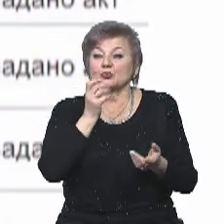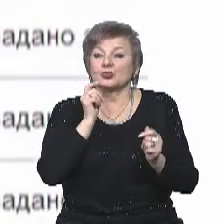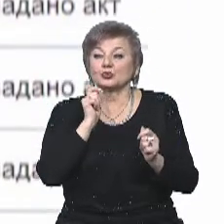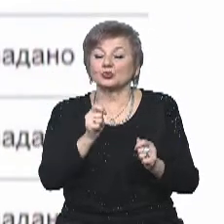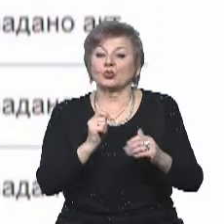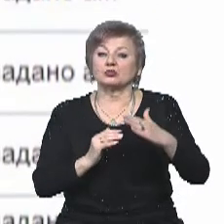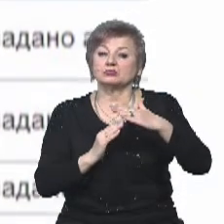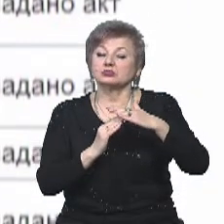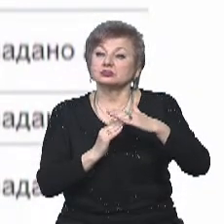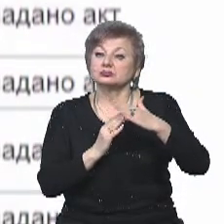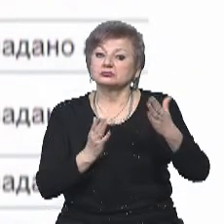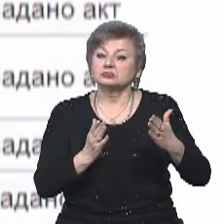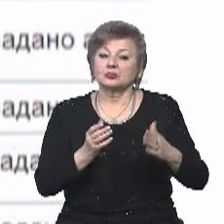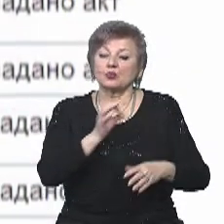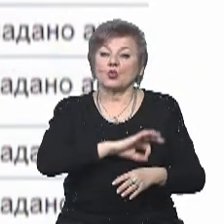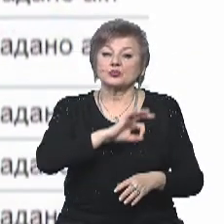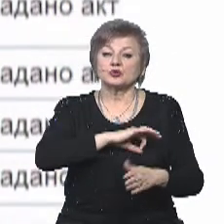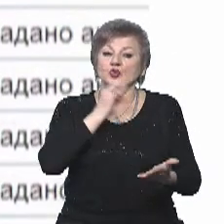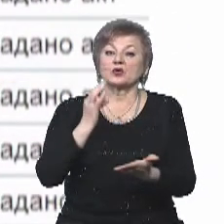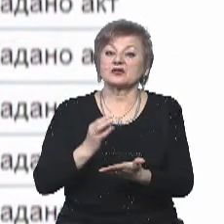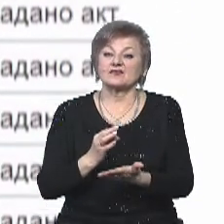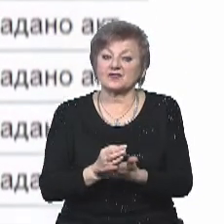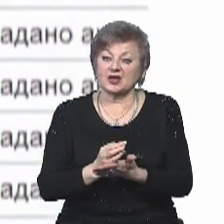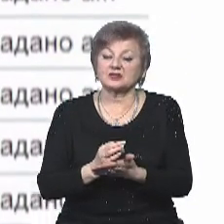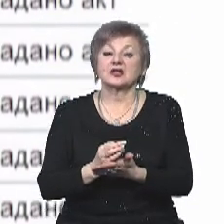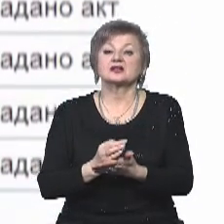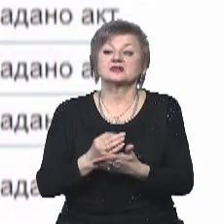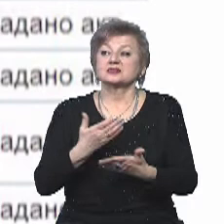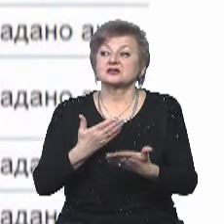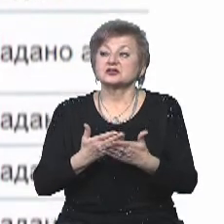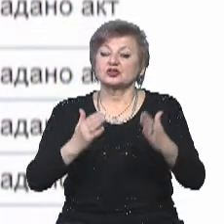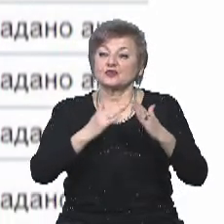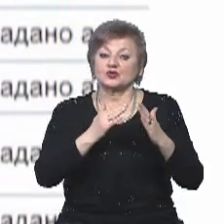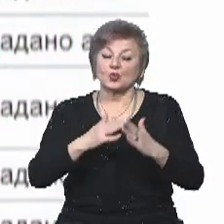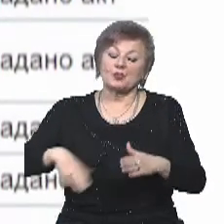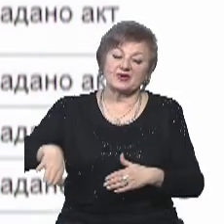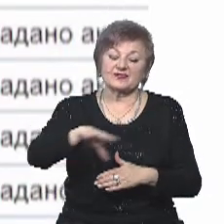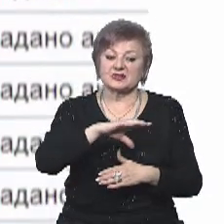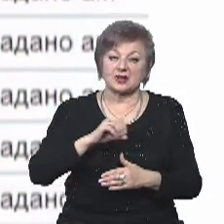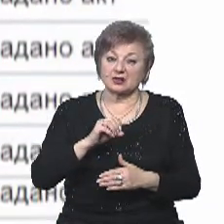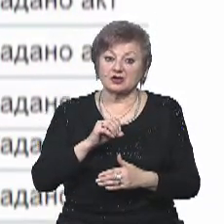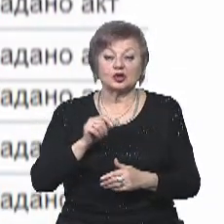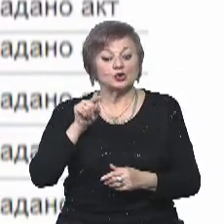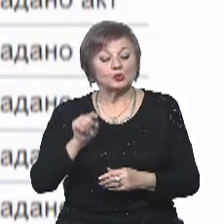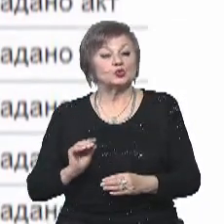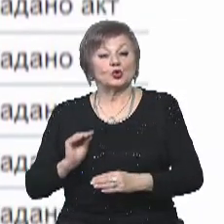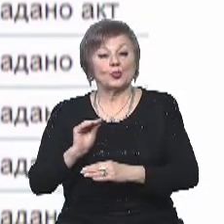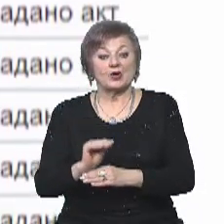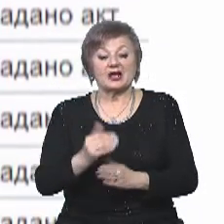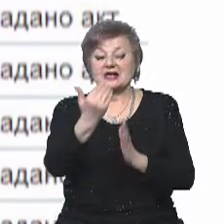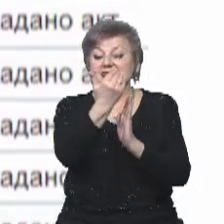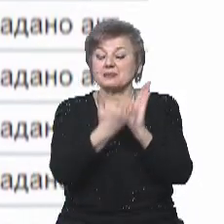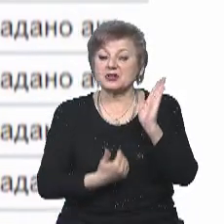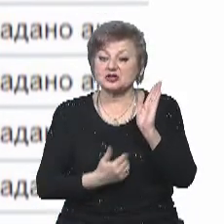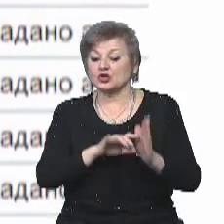межі балансової та експлуатаційної відповідальності зовнішньої поверхні стін будівель усіх будинків. І тут же додається список адрес,